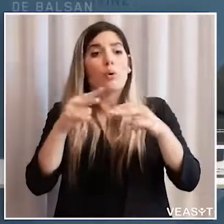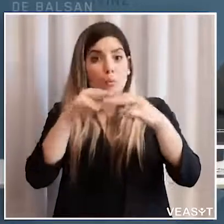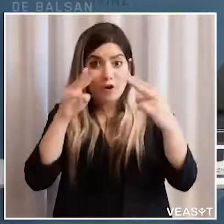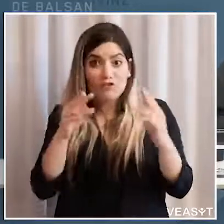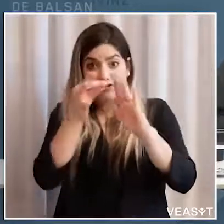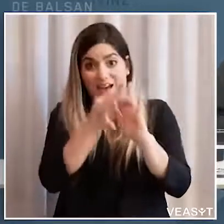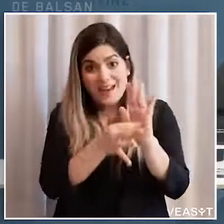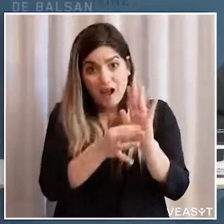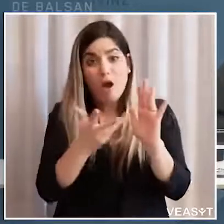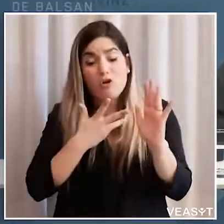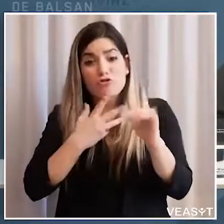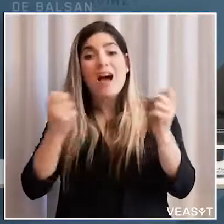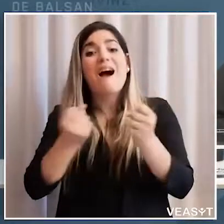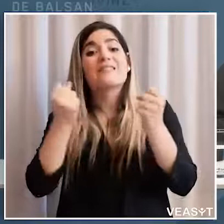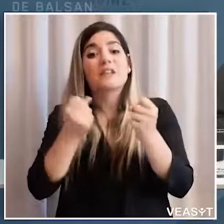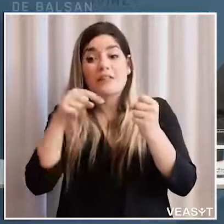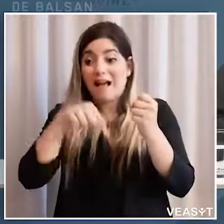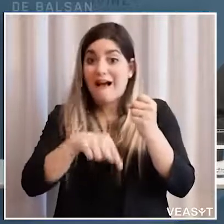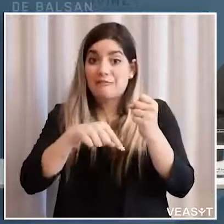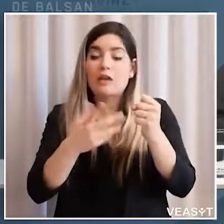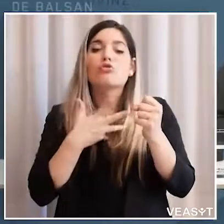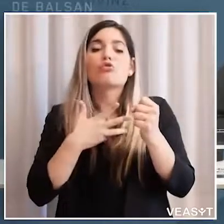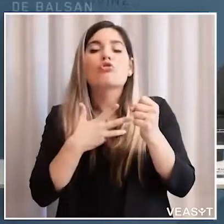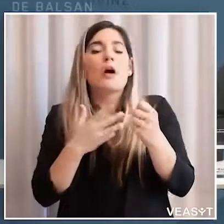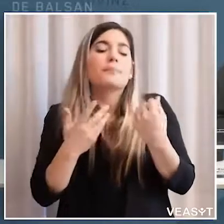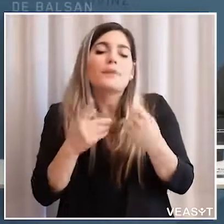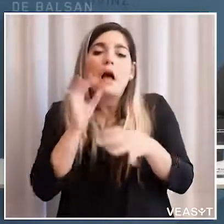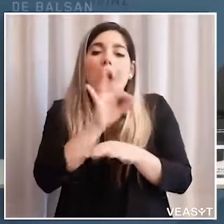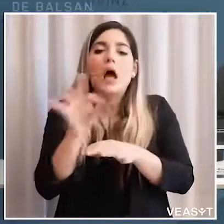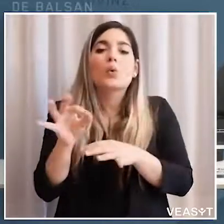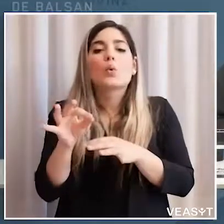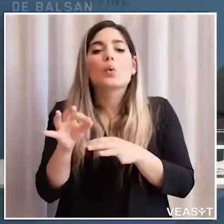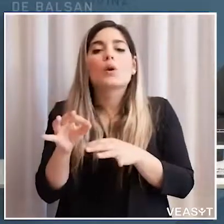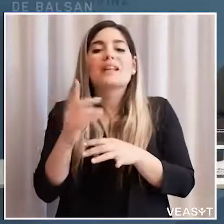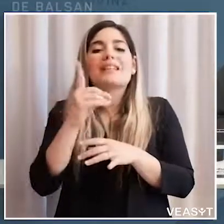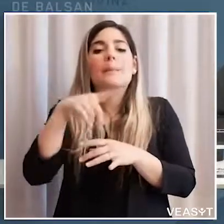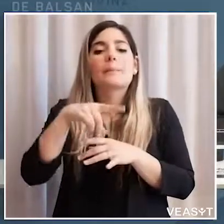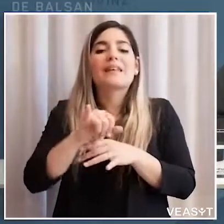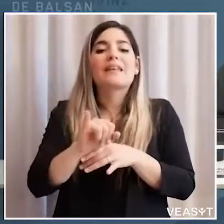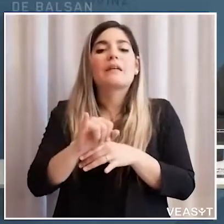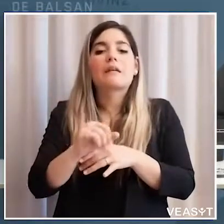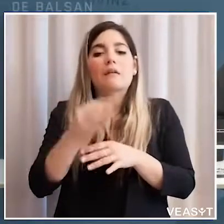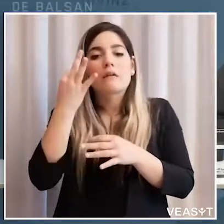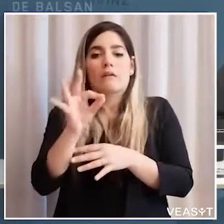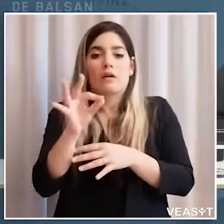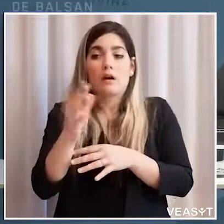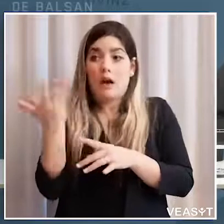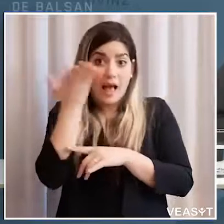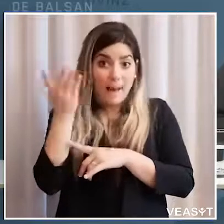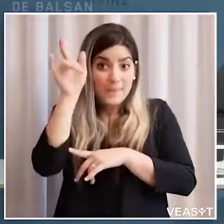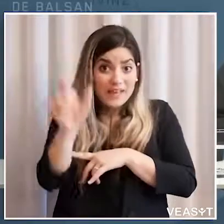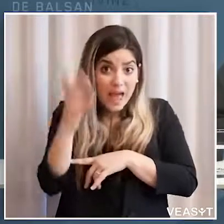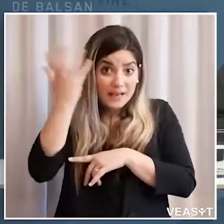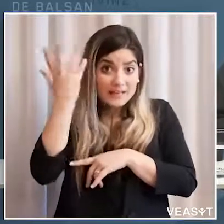per determinate attività anche questa fase prevede dei dispositivi specifici questo vale per esempio per camaiore dove invece